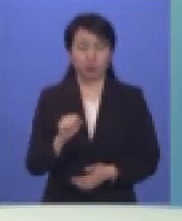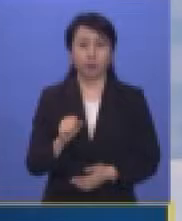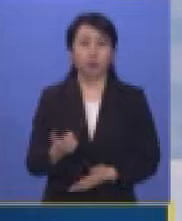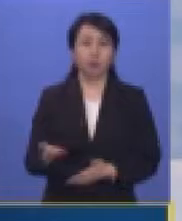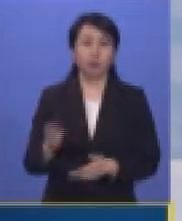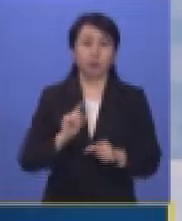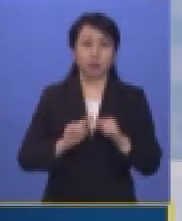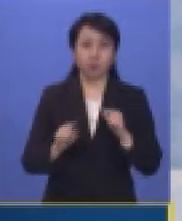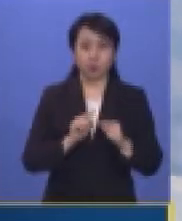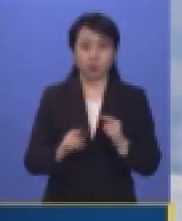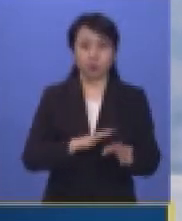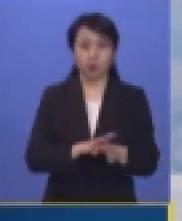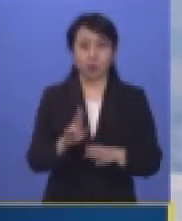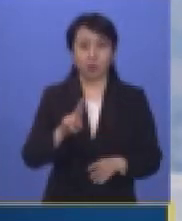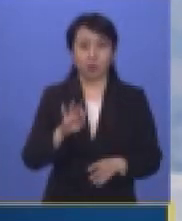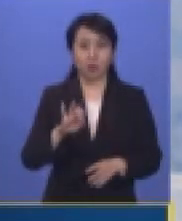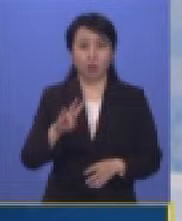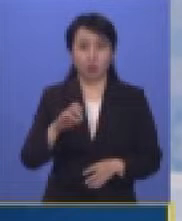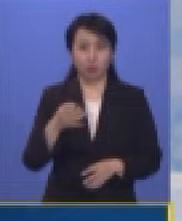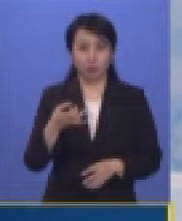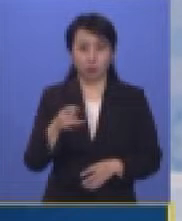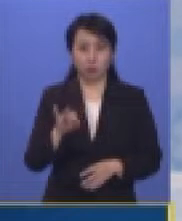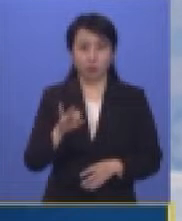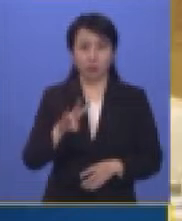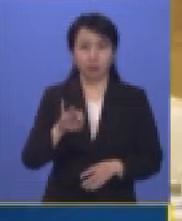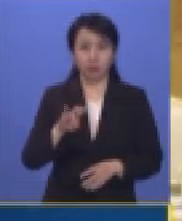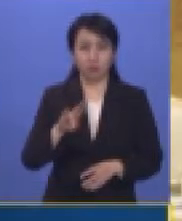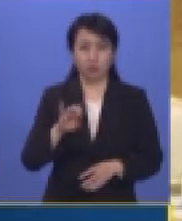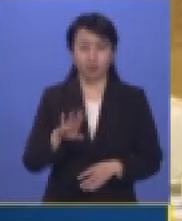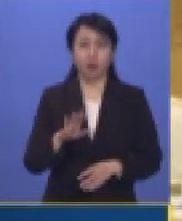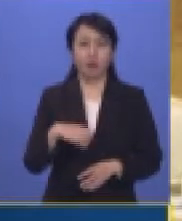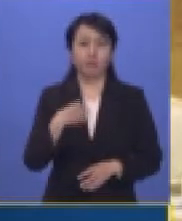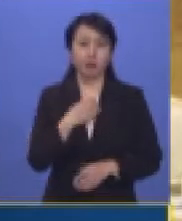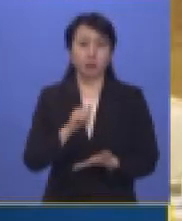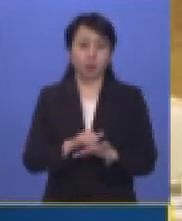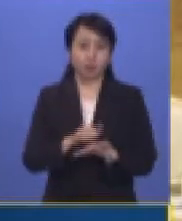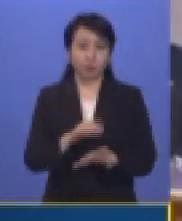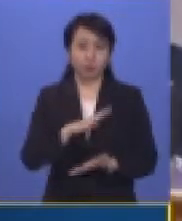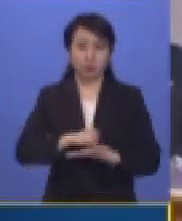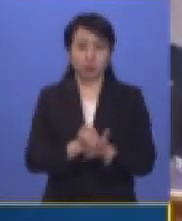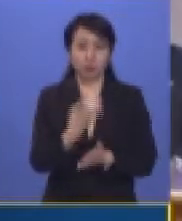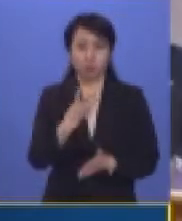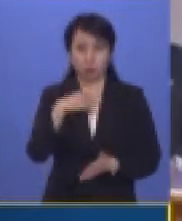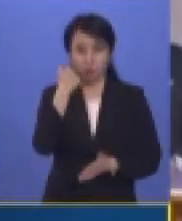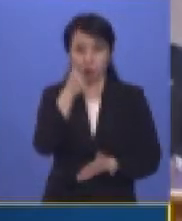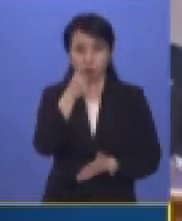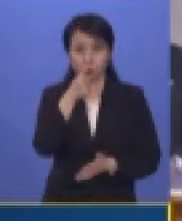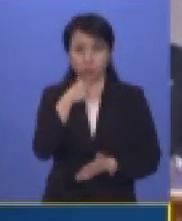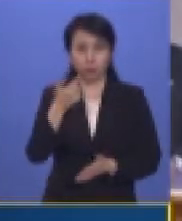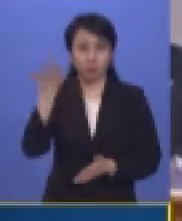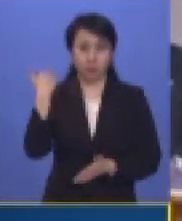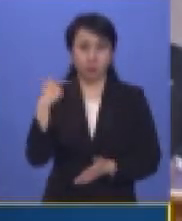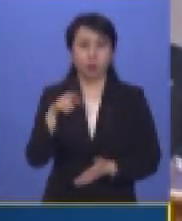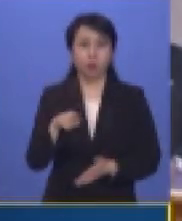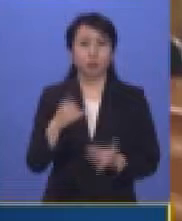Туркменистана и призвал к скорейшей реализации Актауской конвенции. Хотя важный документ был принят 4